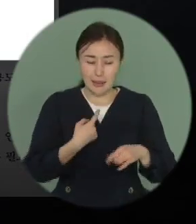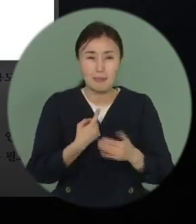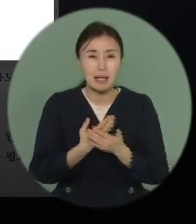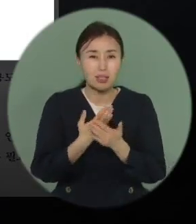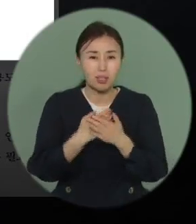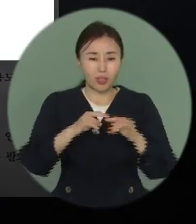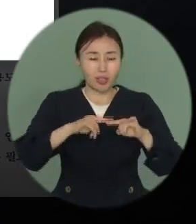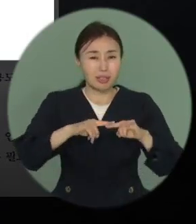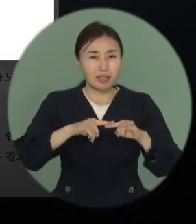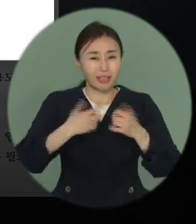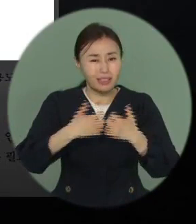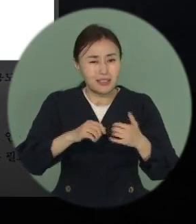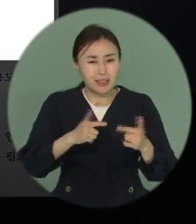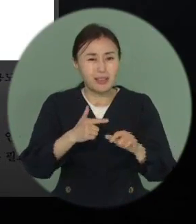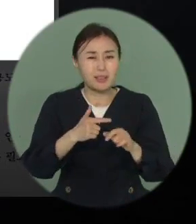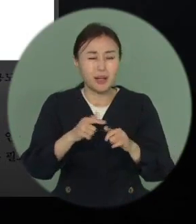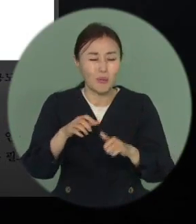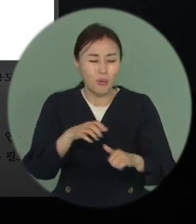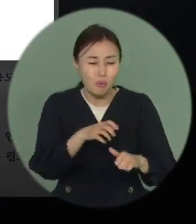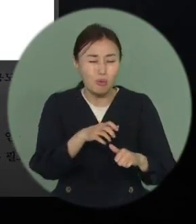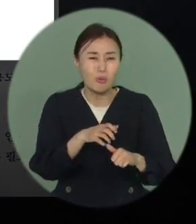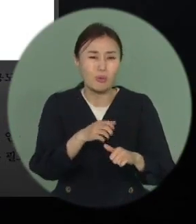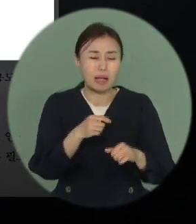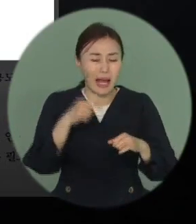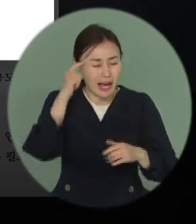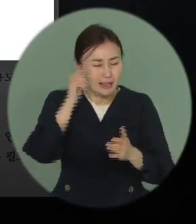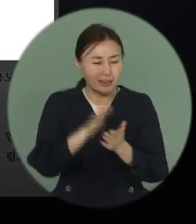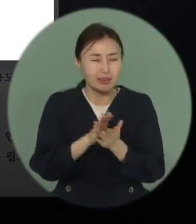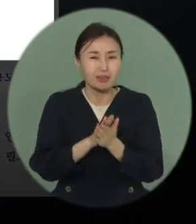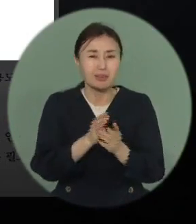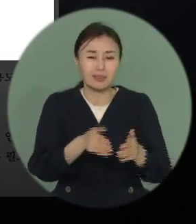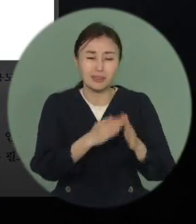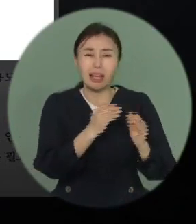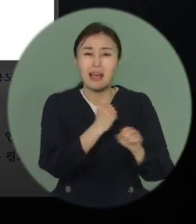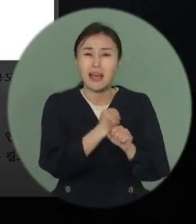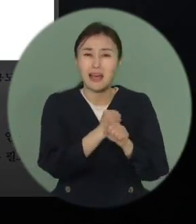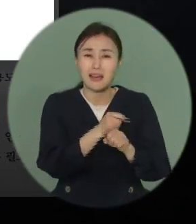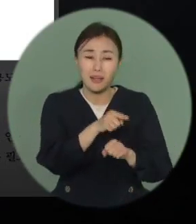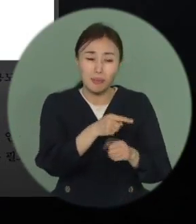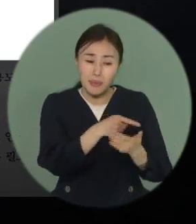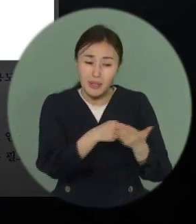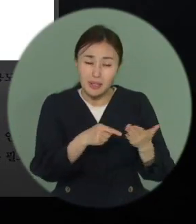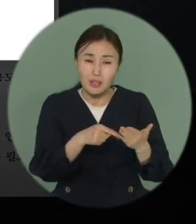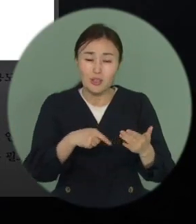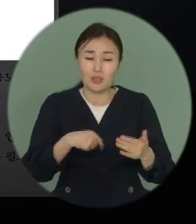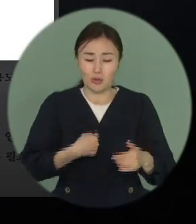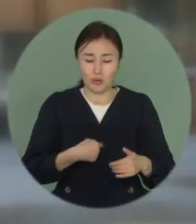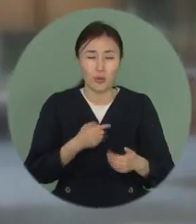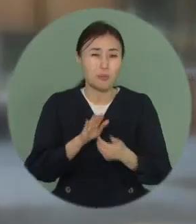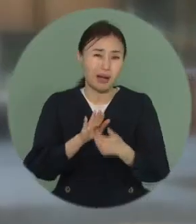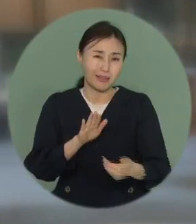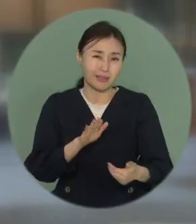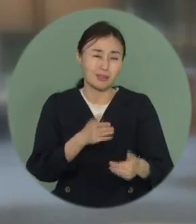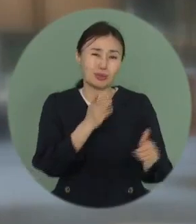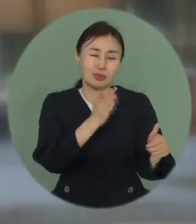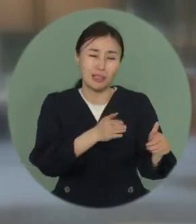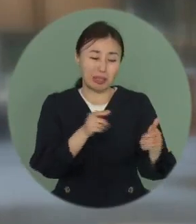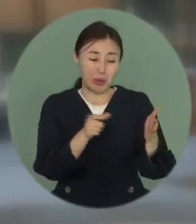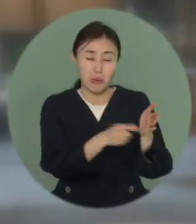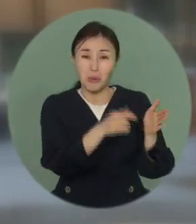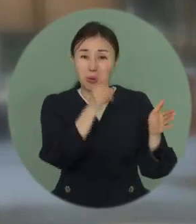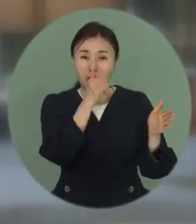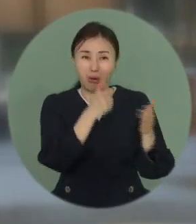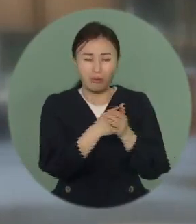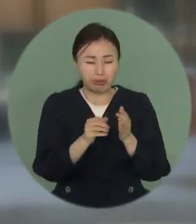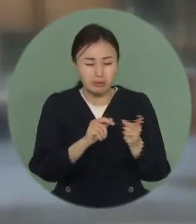자체 보호 장치를 설치하라고 규정해 둔만큼 고객이 스스로 피해를 줄여야 한다는 입장입니다 상인들은